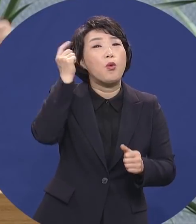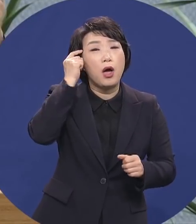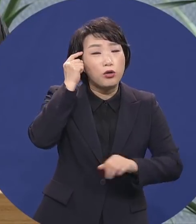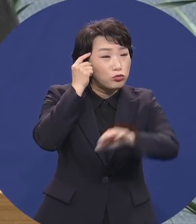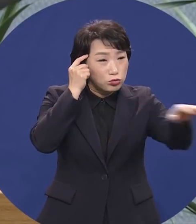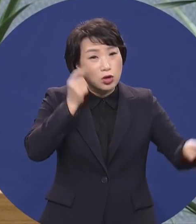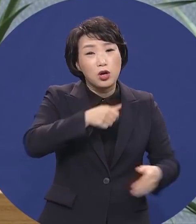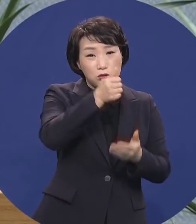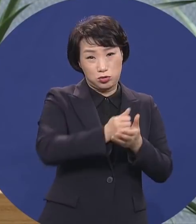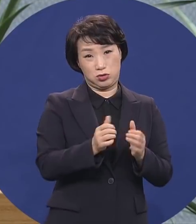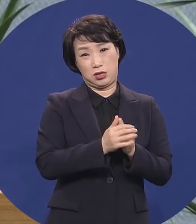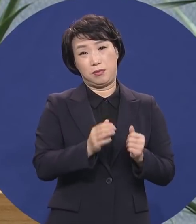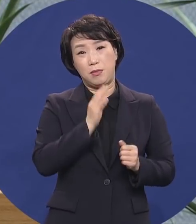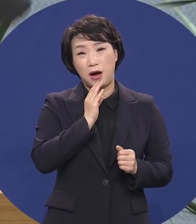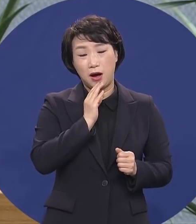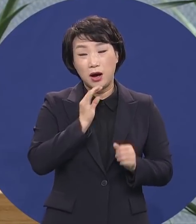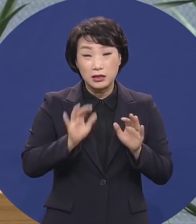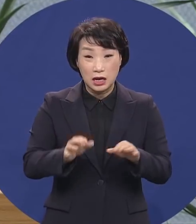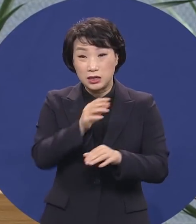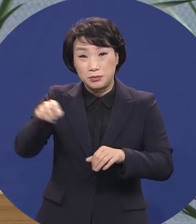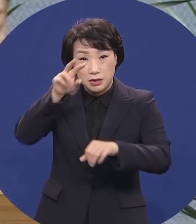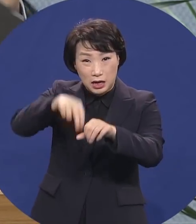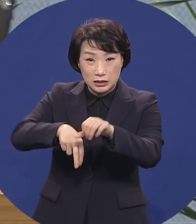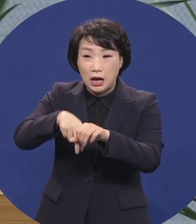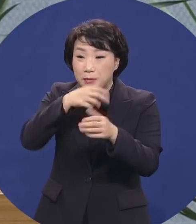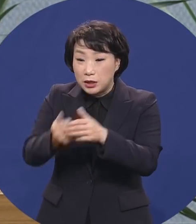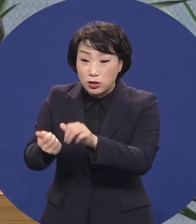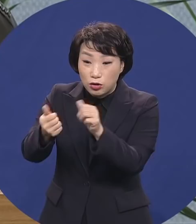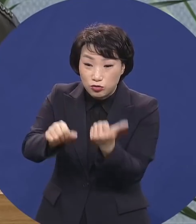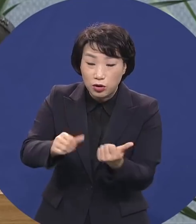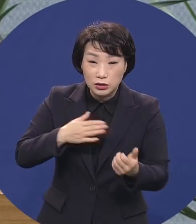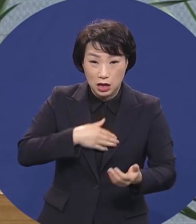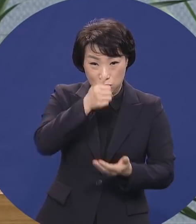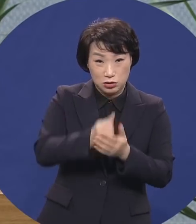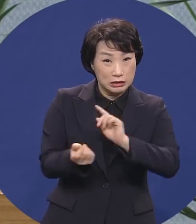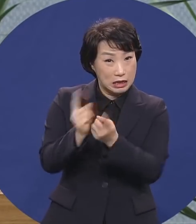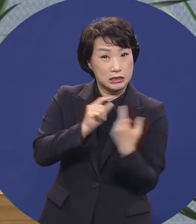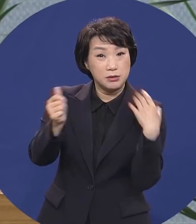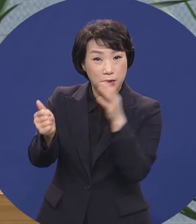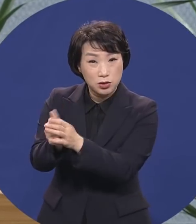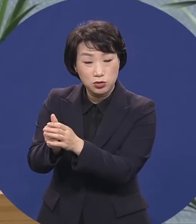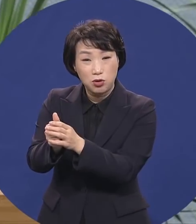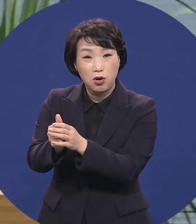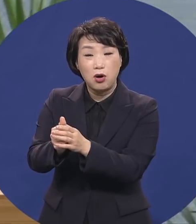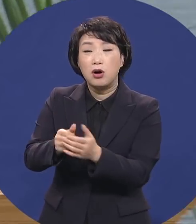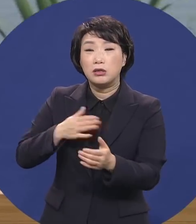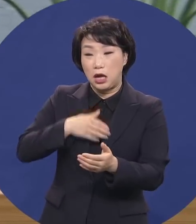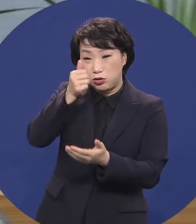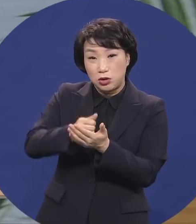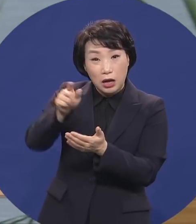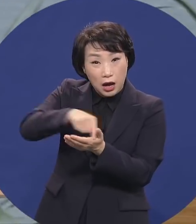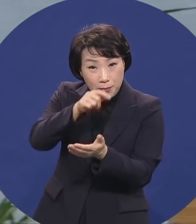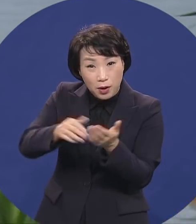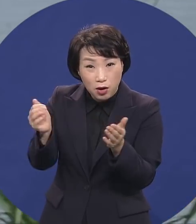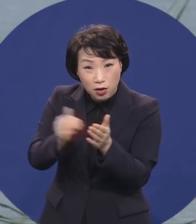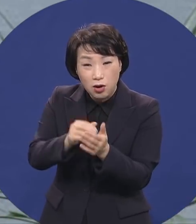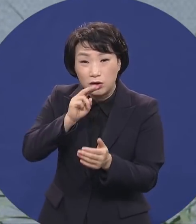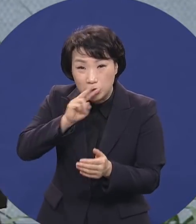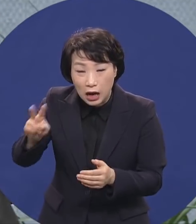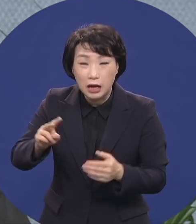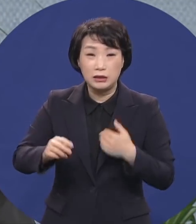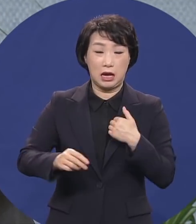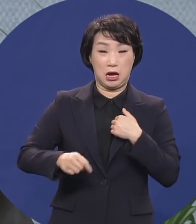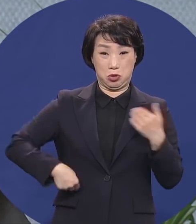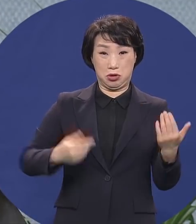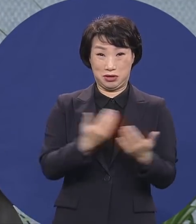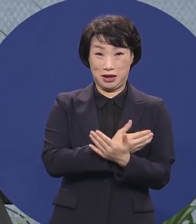때문에 십자가에 달려 피 흘려 내 죄 짊어지고 죽어서 죄값을 갚아야만이 내가